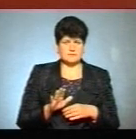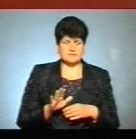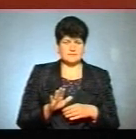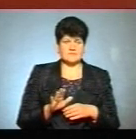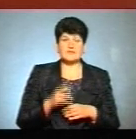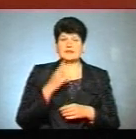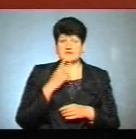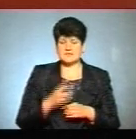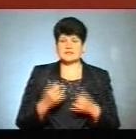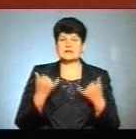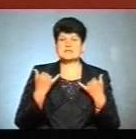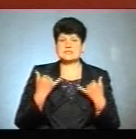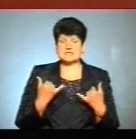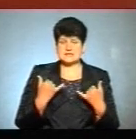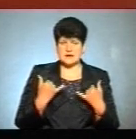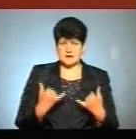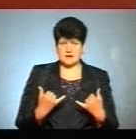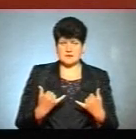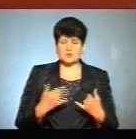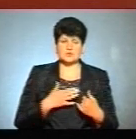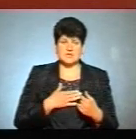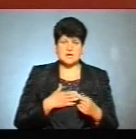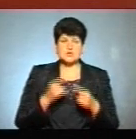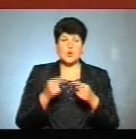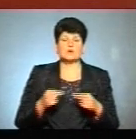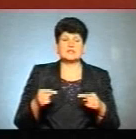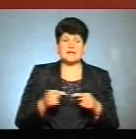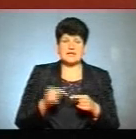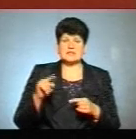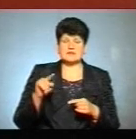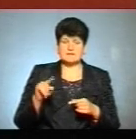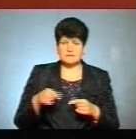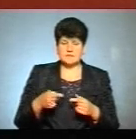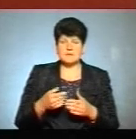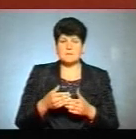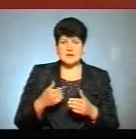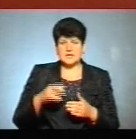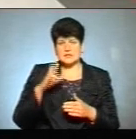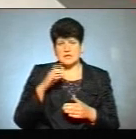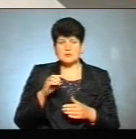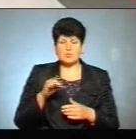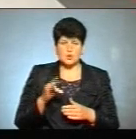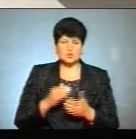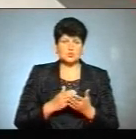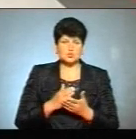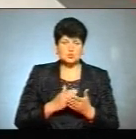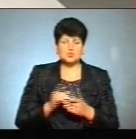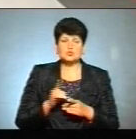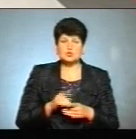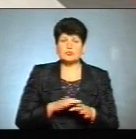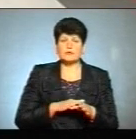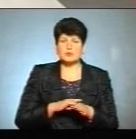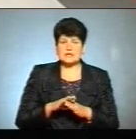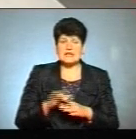Дивіться, зараз до нас конкретні вимоги поставлені перед Держпродспоживслужбою щодо